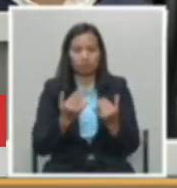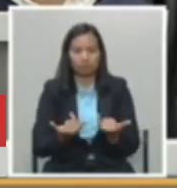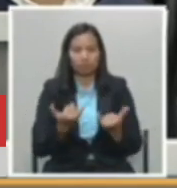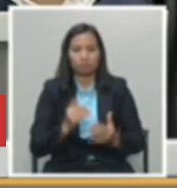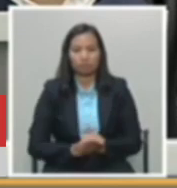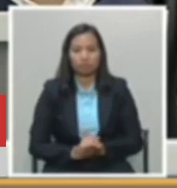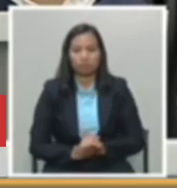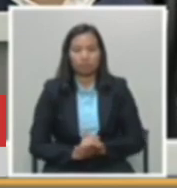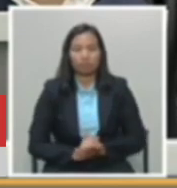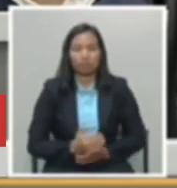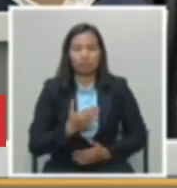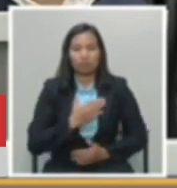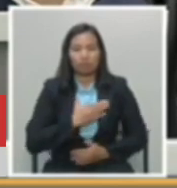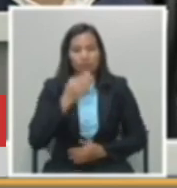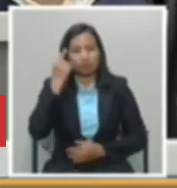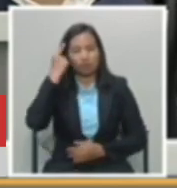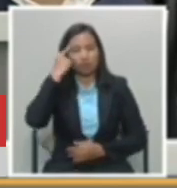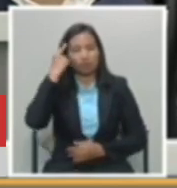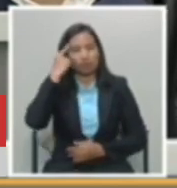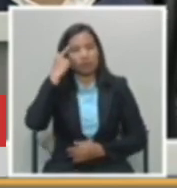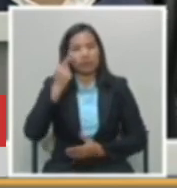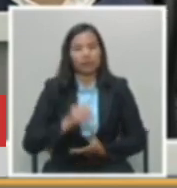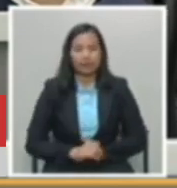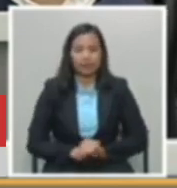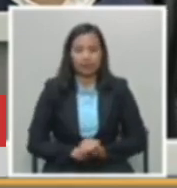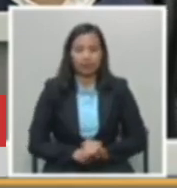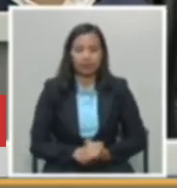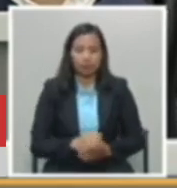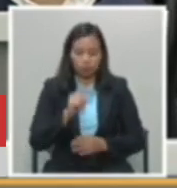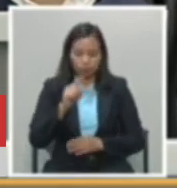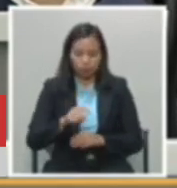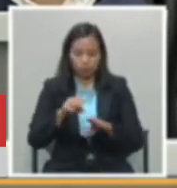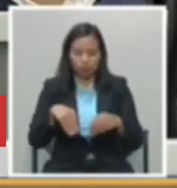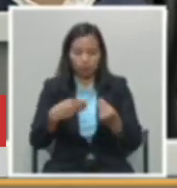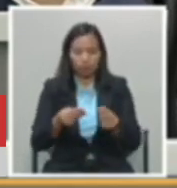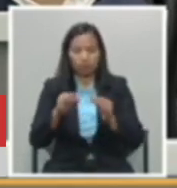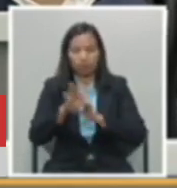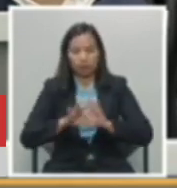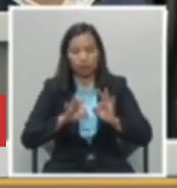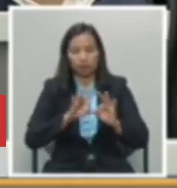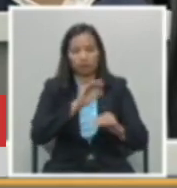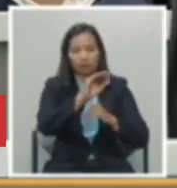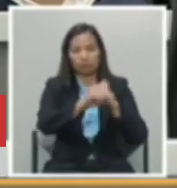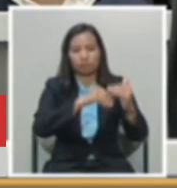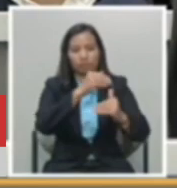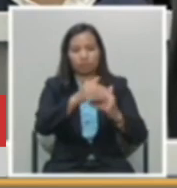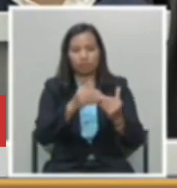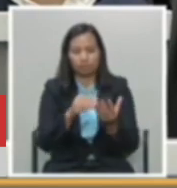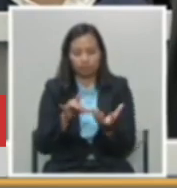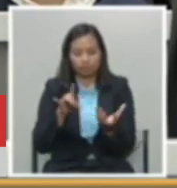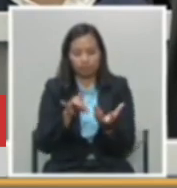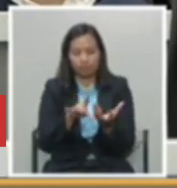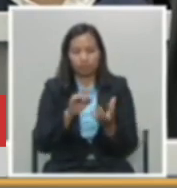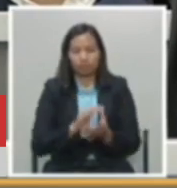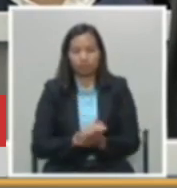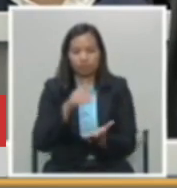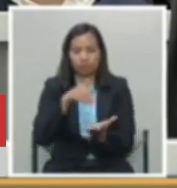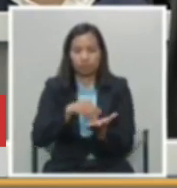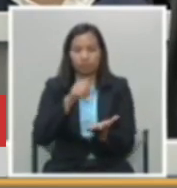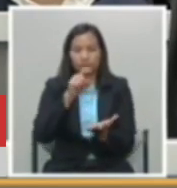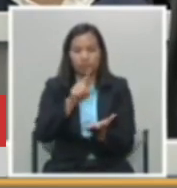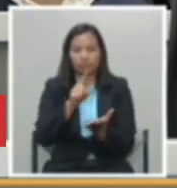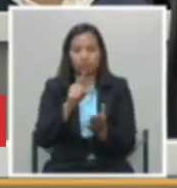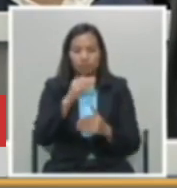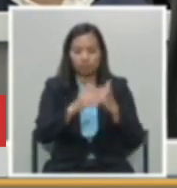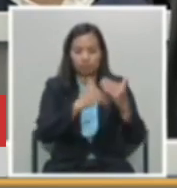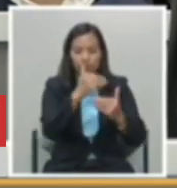อันหนึ่งที่ดิฉันมองและจะต้องให้ความสำคัญในการพัฒนาศักยภาพก็คือศูนย์พัฒนาครอบครัว